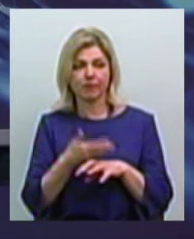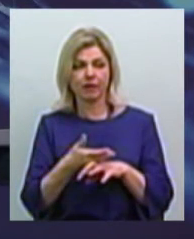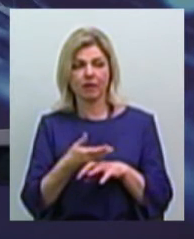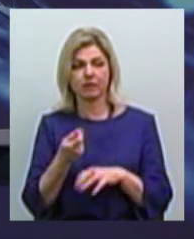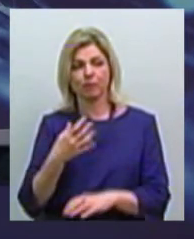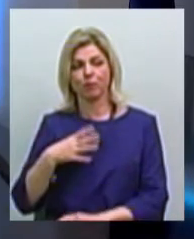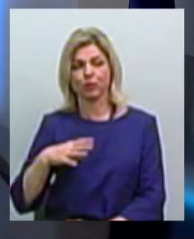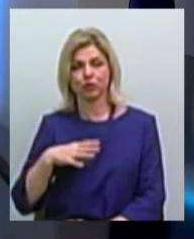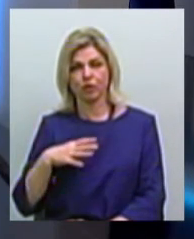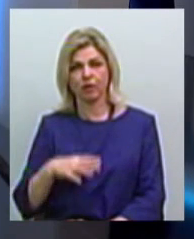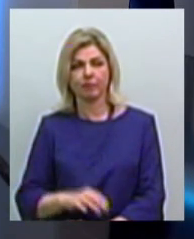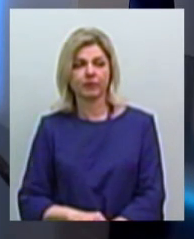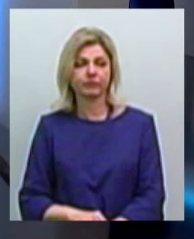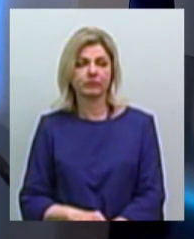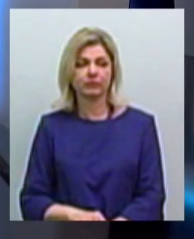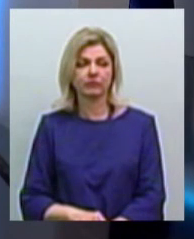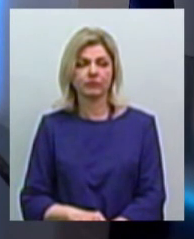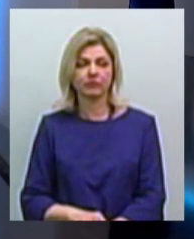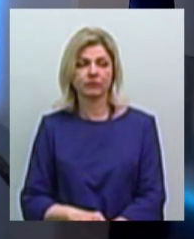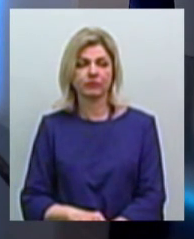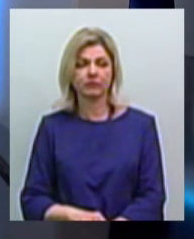Почекаємо, так? А поки